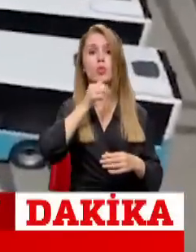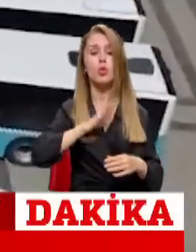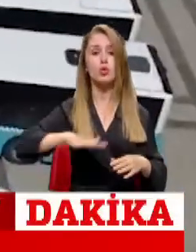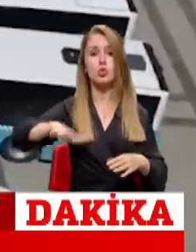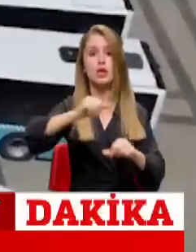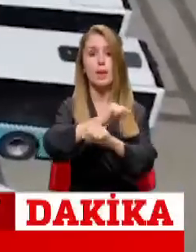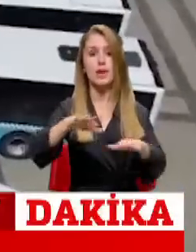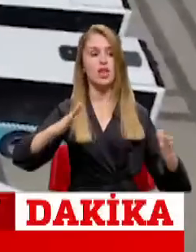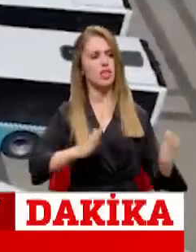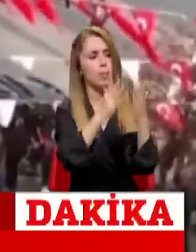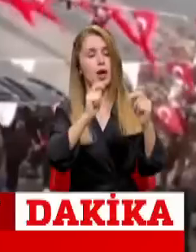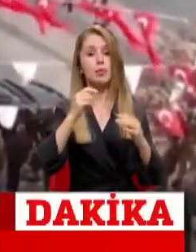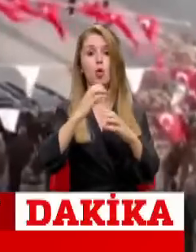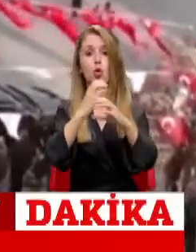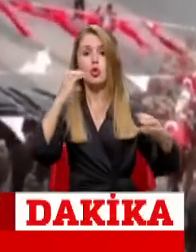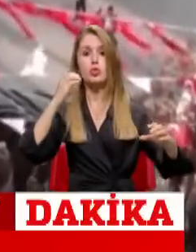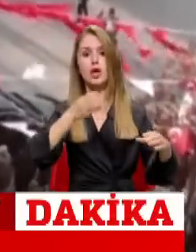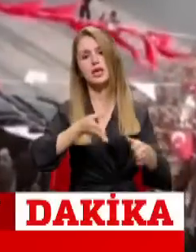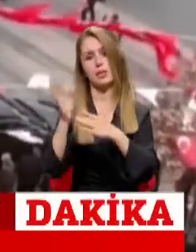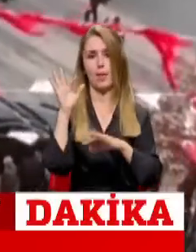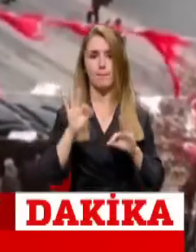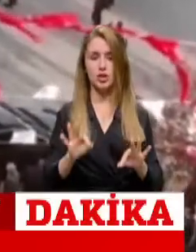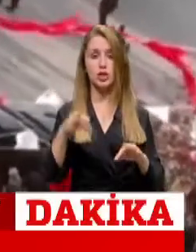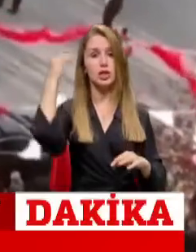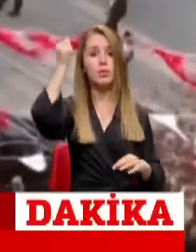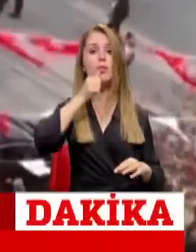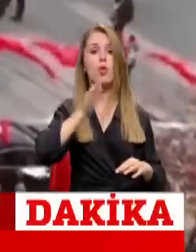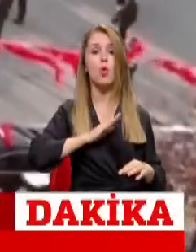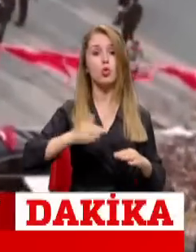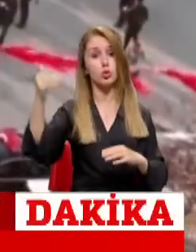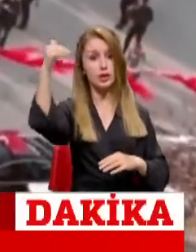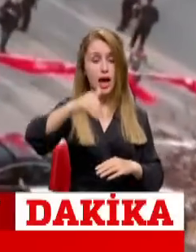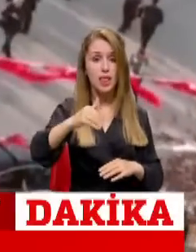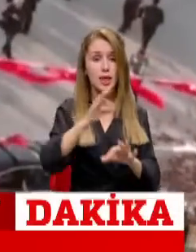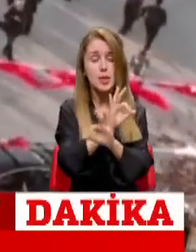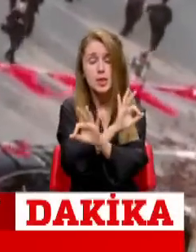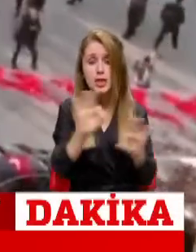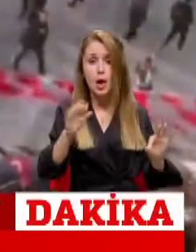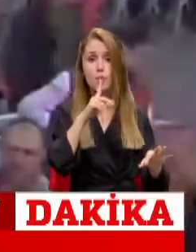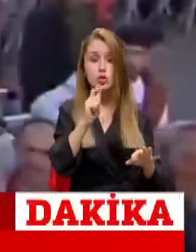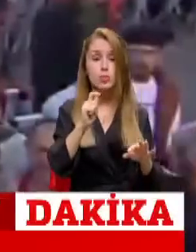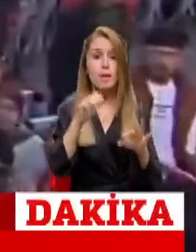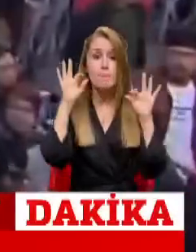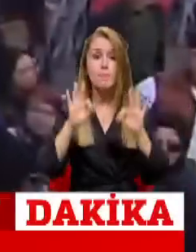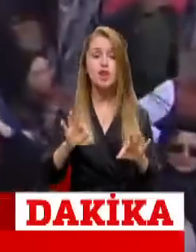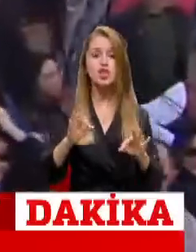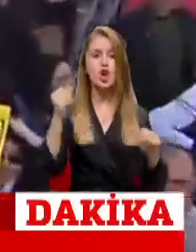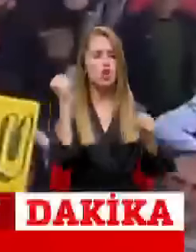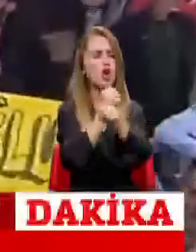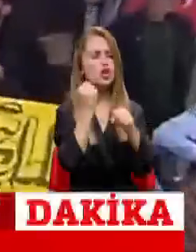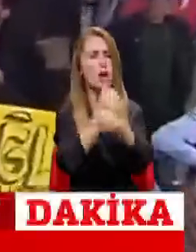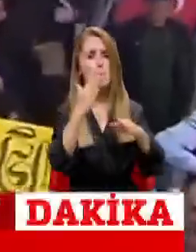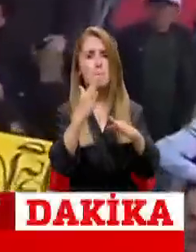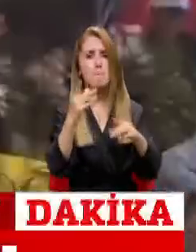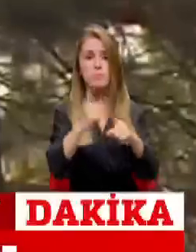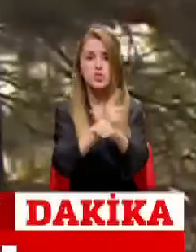medyadan tepki gösterdi. Otobüsler çekilmeye başlandı. İmamoğlu alana geldi. Tam sözlerine başlayacakken taşlarla, başka